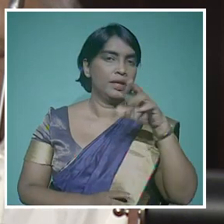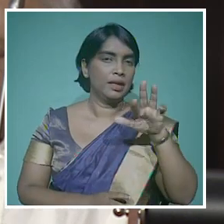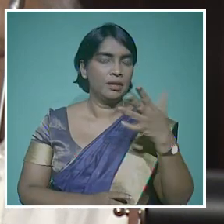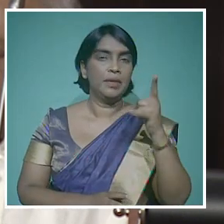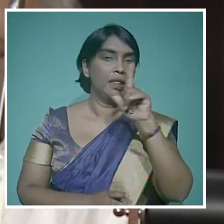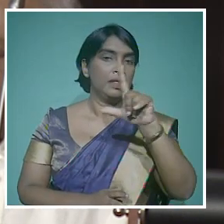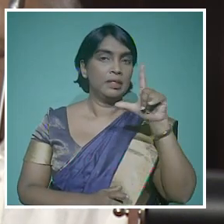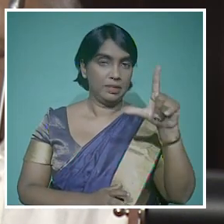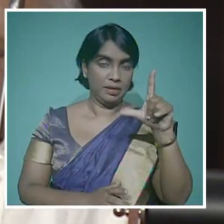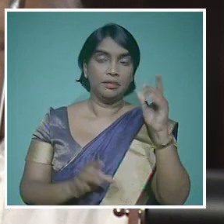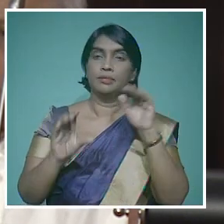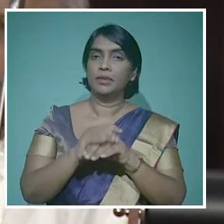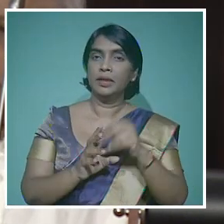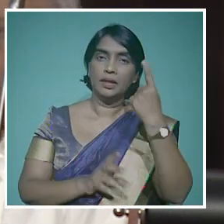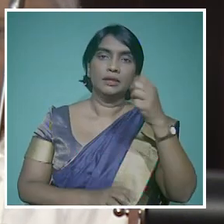1977 ප්‍රවේශය.